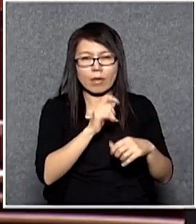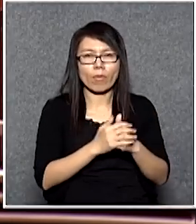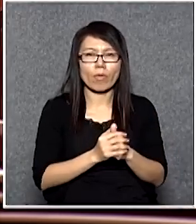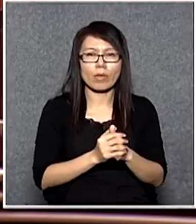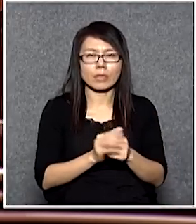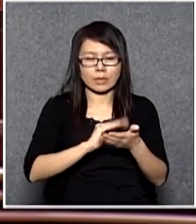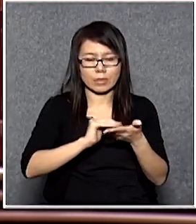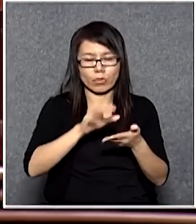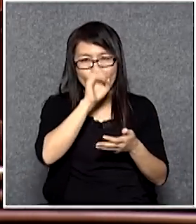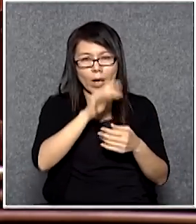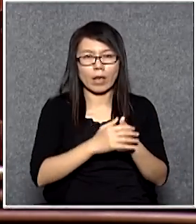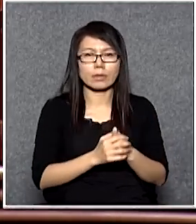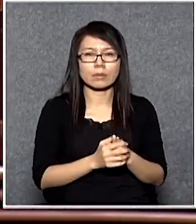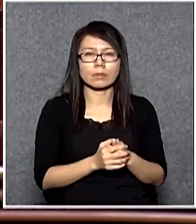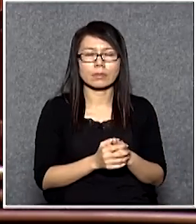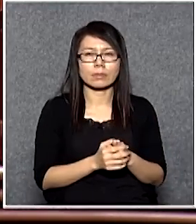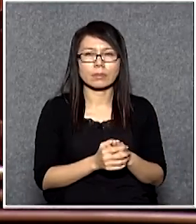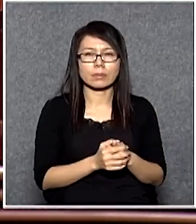清楚讲明，